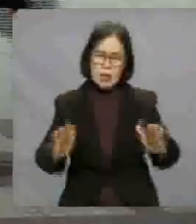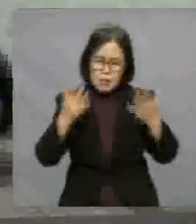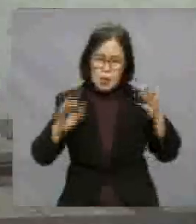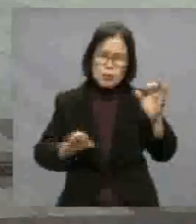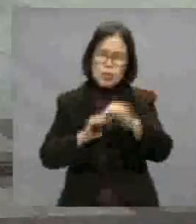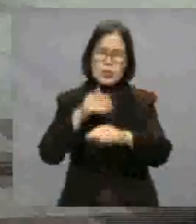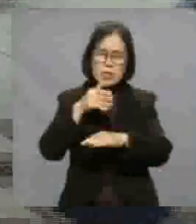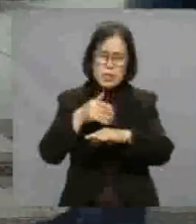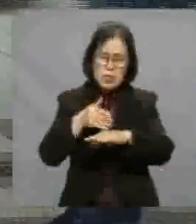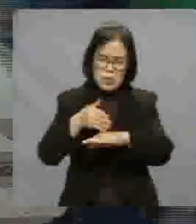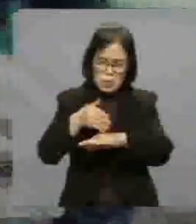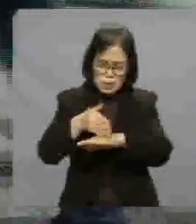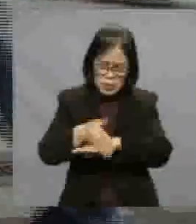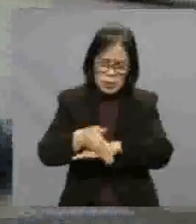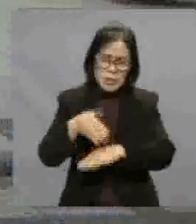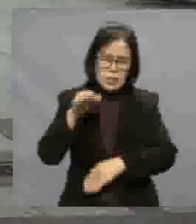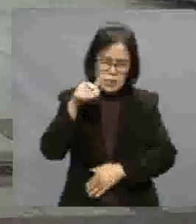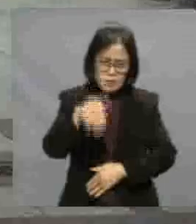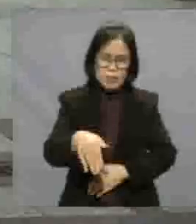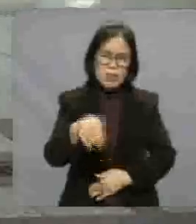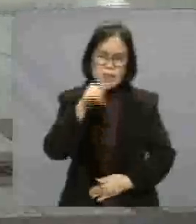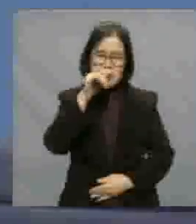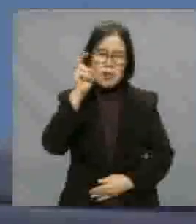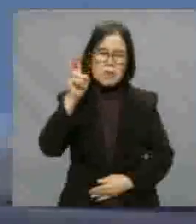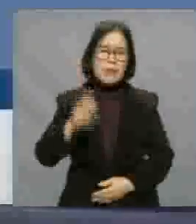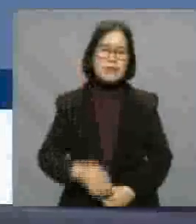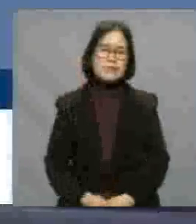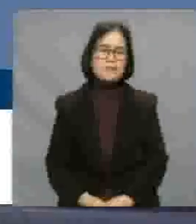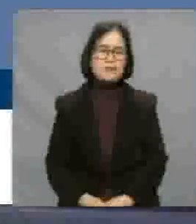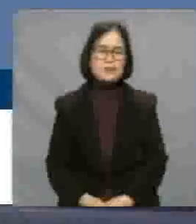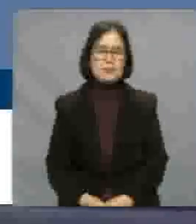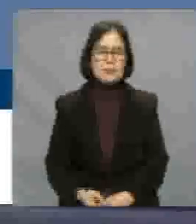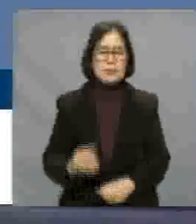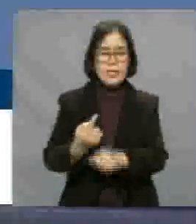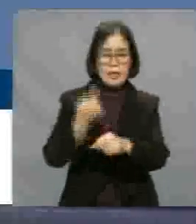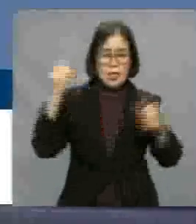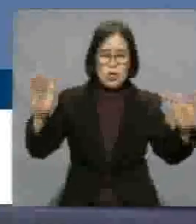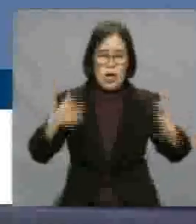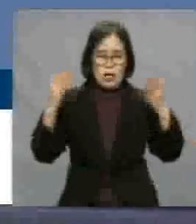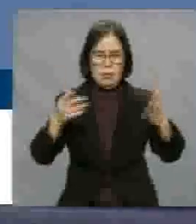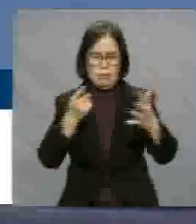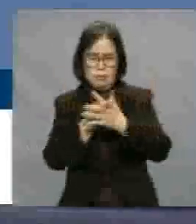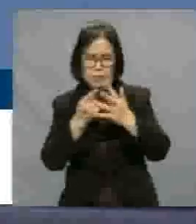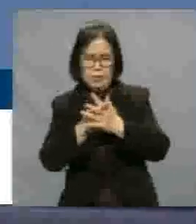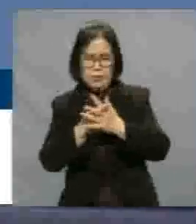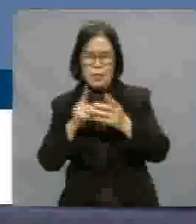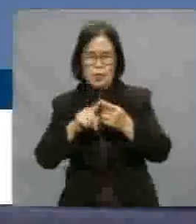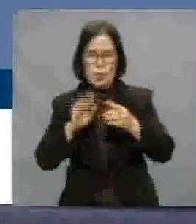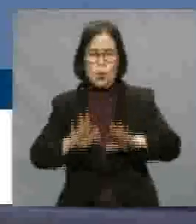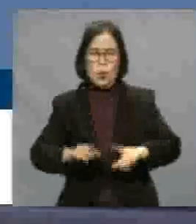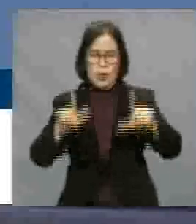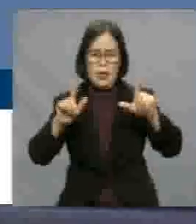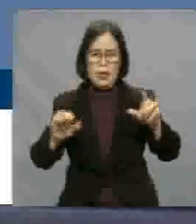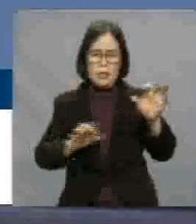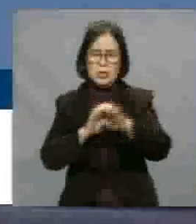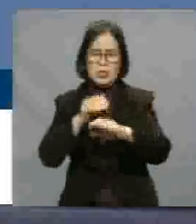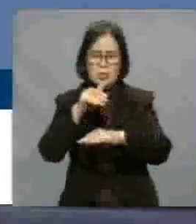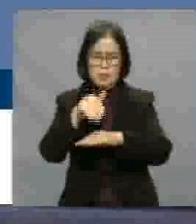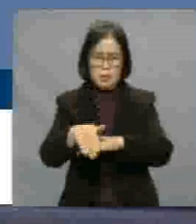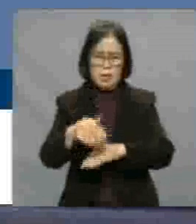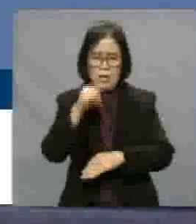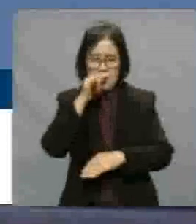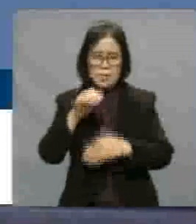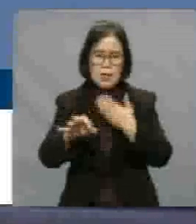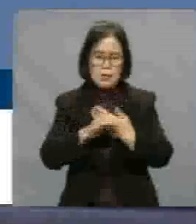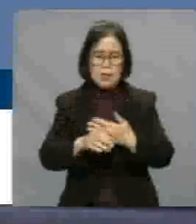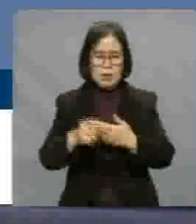경기 침체를 겪을 것으로 보았습니다. Wir gehen jetzt davon aus, dass die Rezession